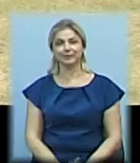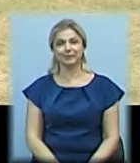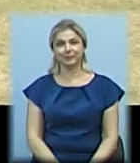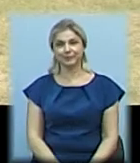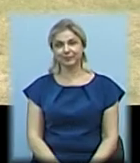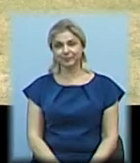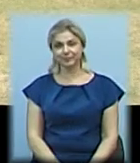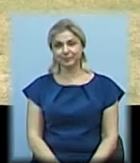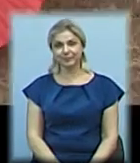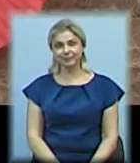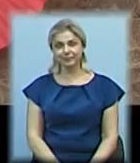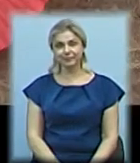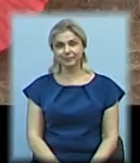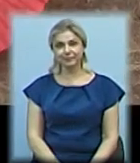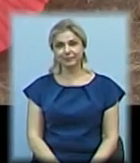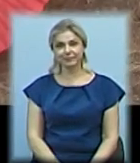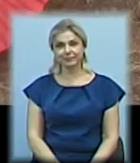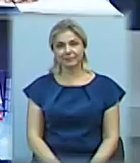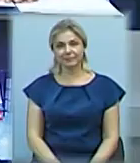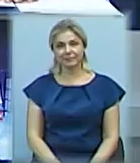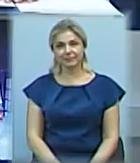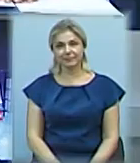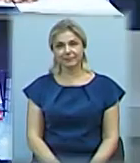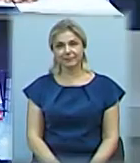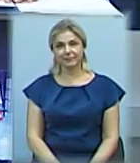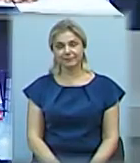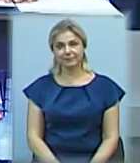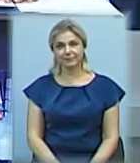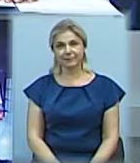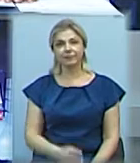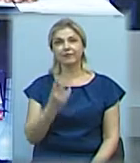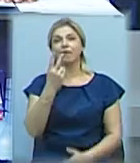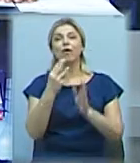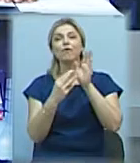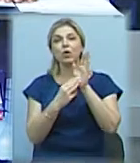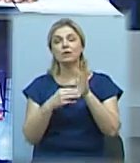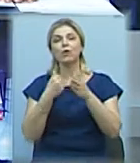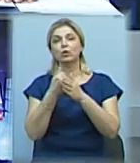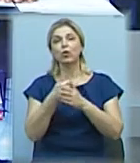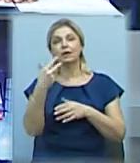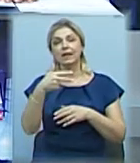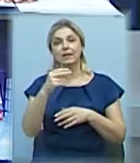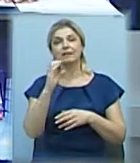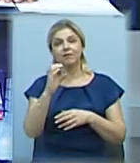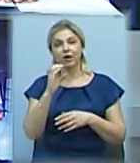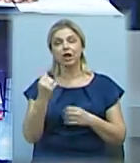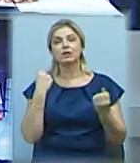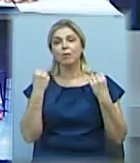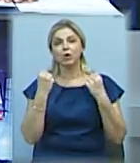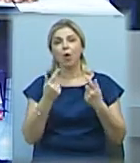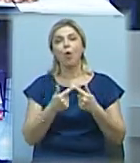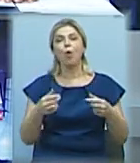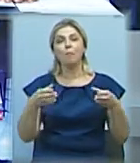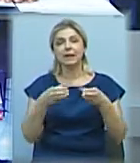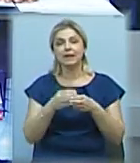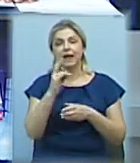Ігор Чорний, телевізійні новини Миколаївщини. З 28 до 30 вересня у спортивному